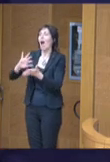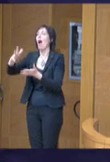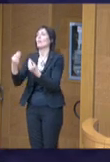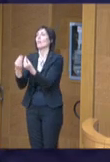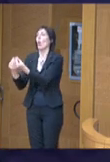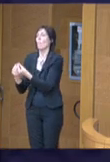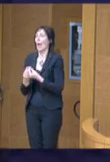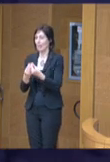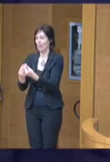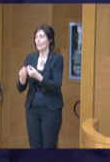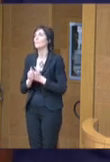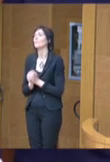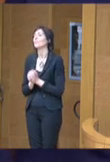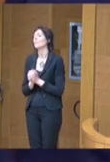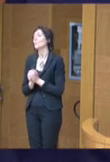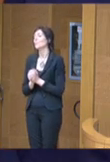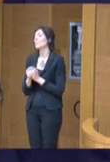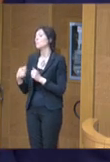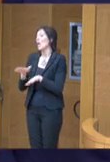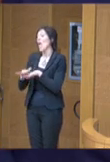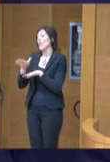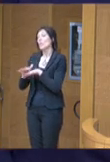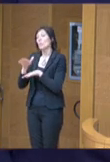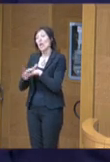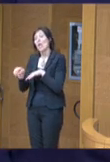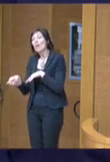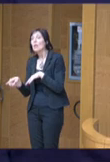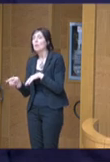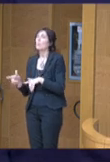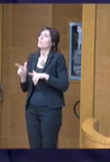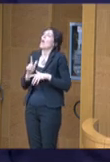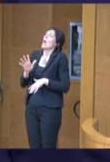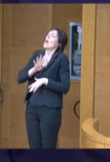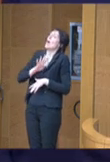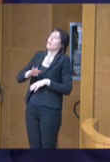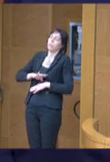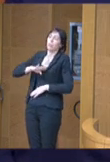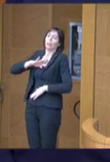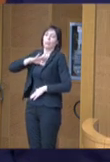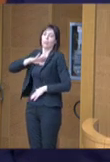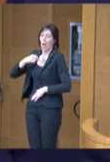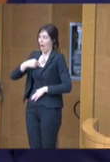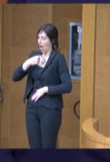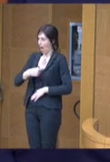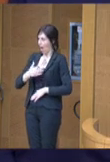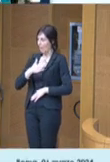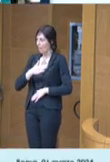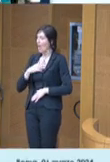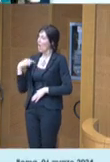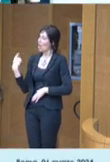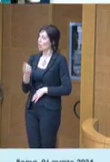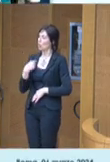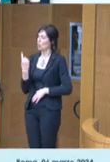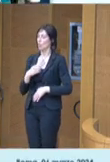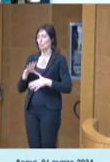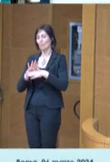ha dato alla classe. E questa esperienza non solo ha arricchito me, ha arricchito sicuramente me e noi tutti, il